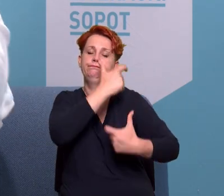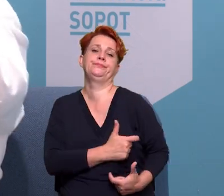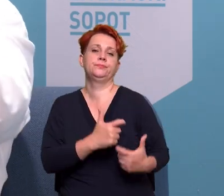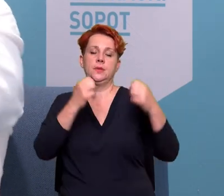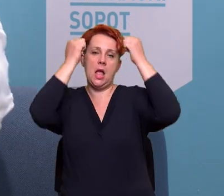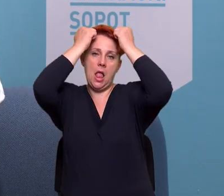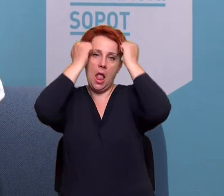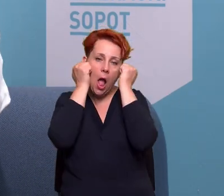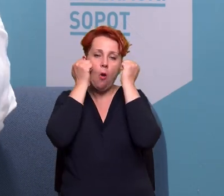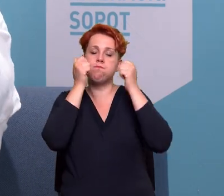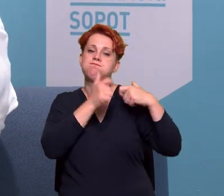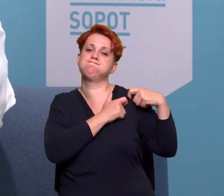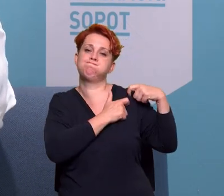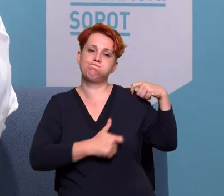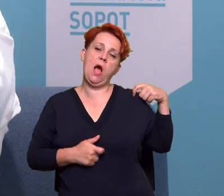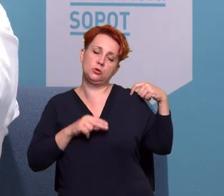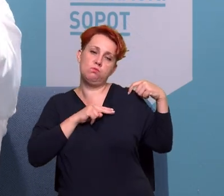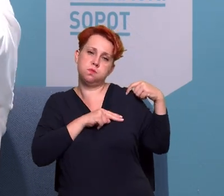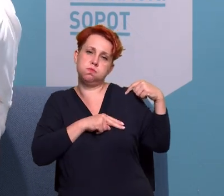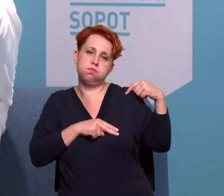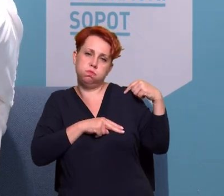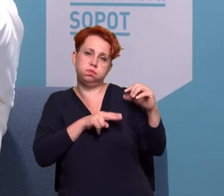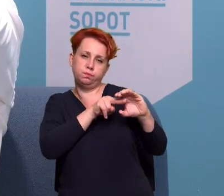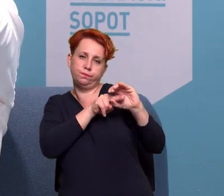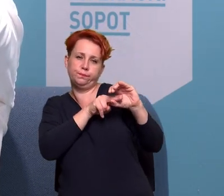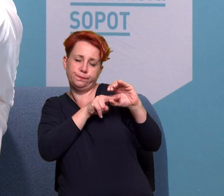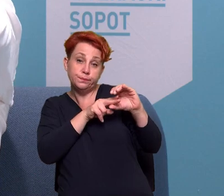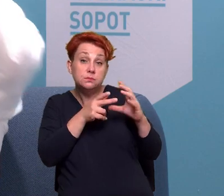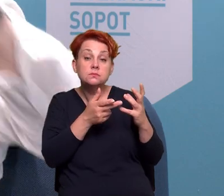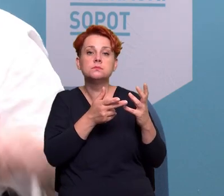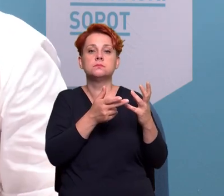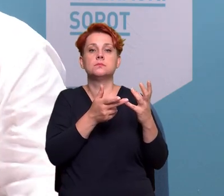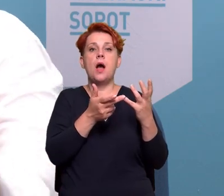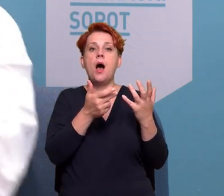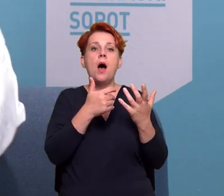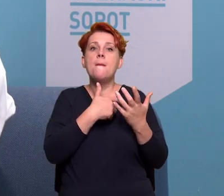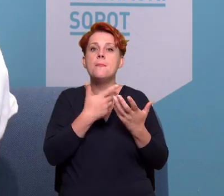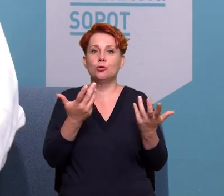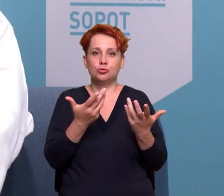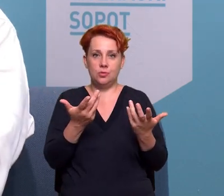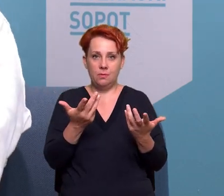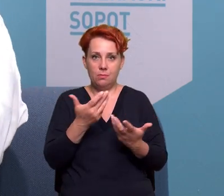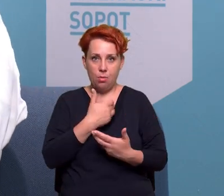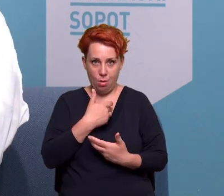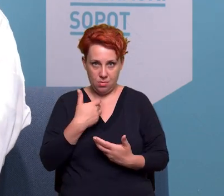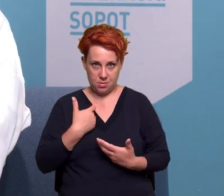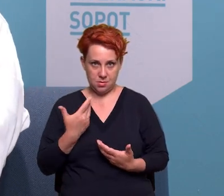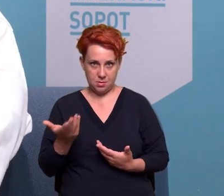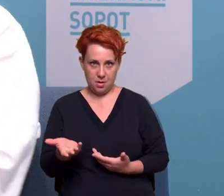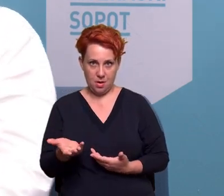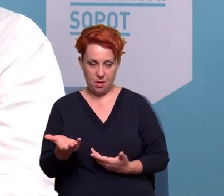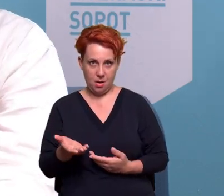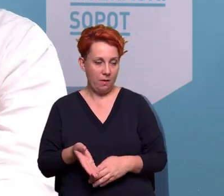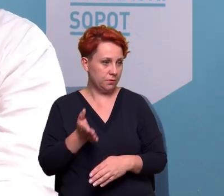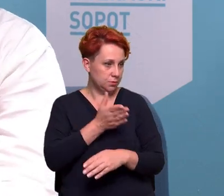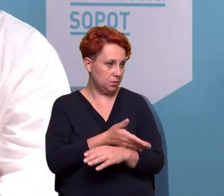hełmami, pasami amunicyjnymi. I to się wszystko działo, proszę państwa, w Polsce po rzezi,